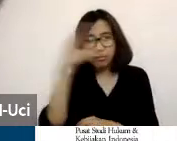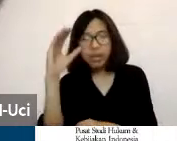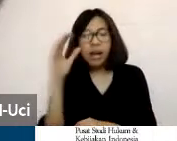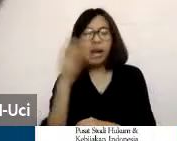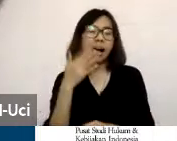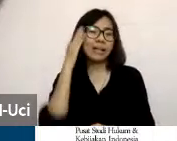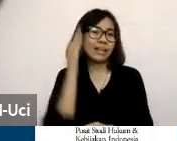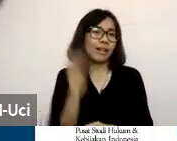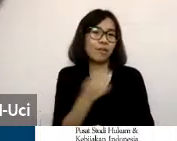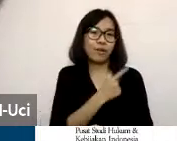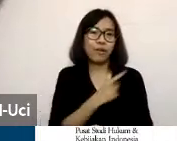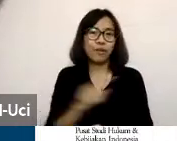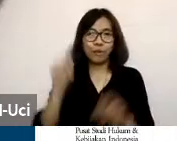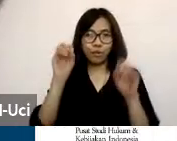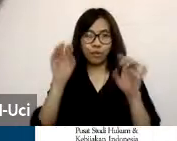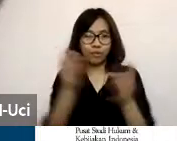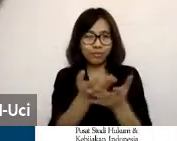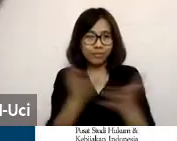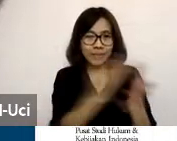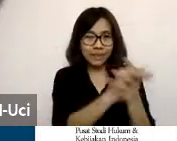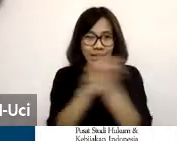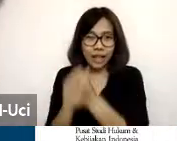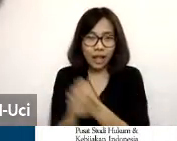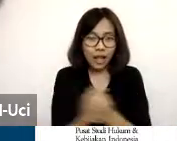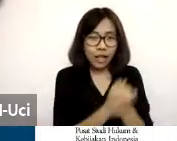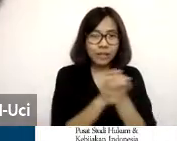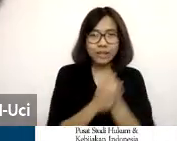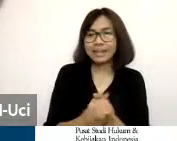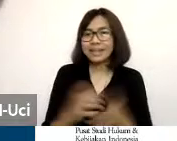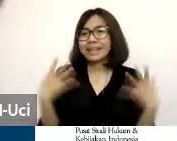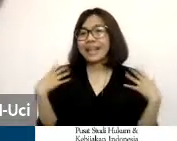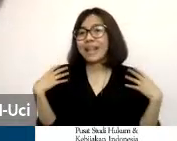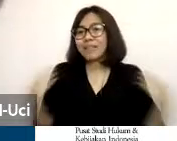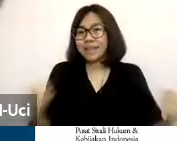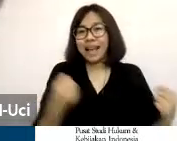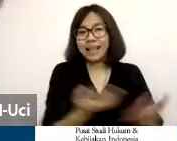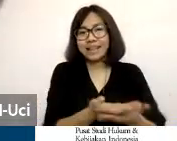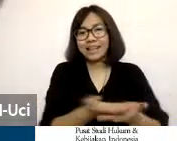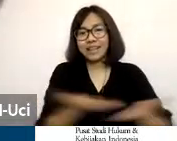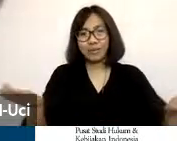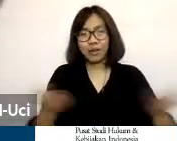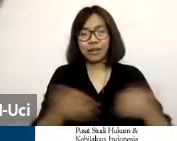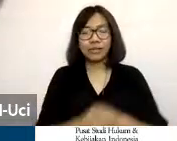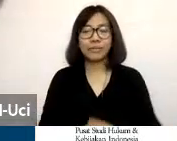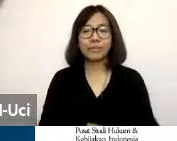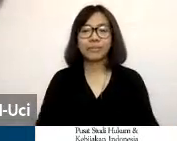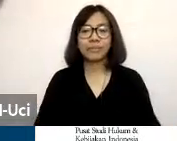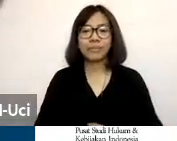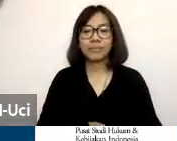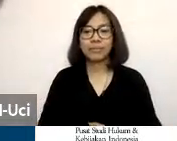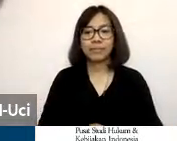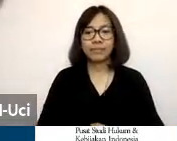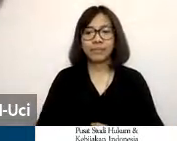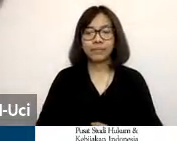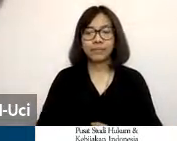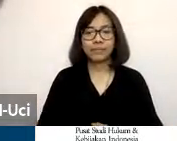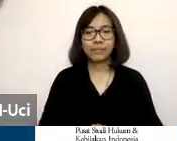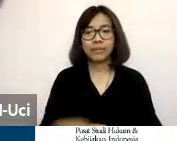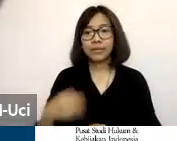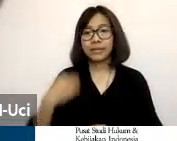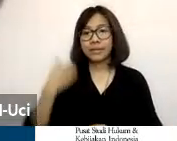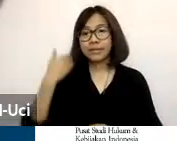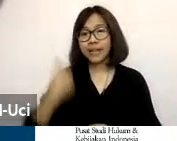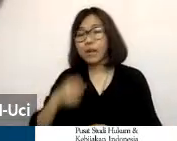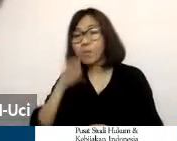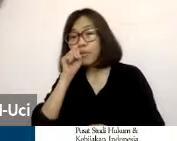salam sejahtera untuk kita semuanya Salam sehat buat kita semuanya juga pertama-tama Saya